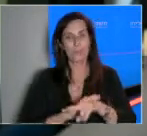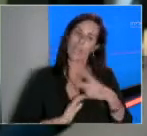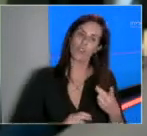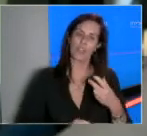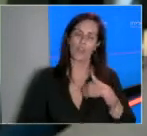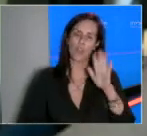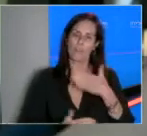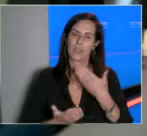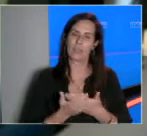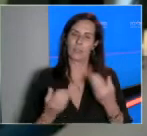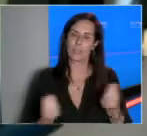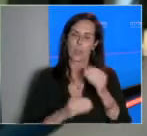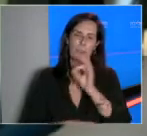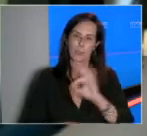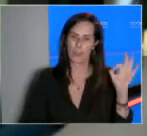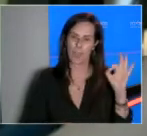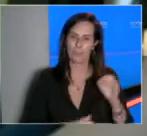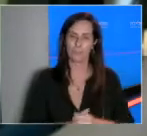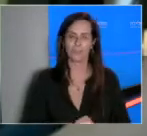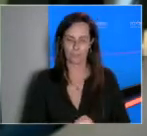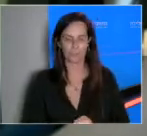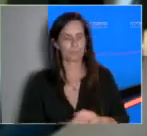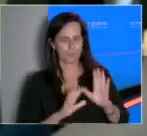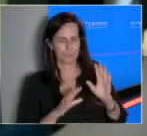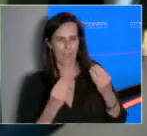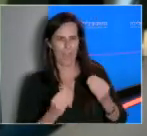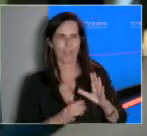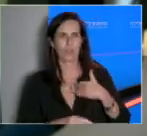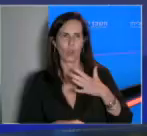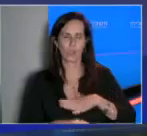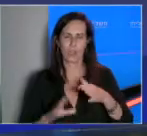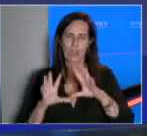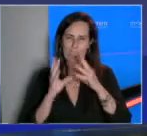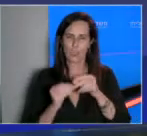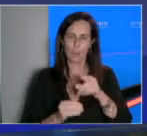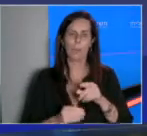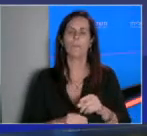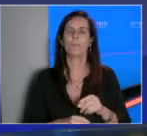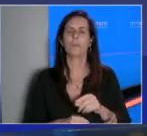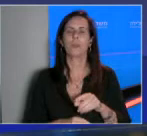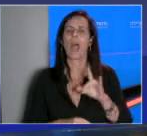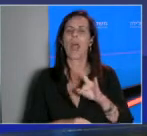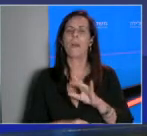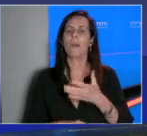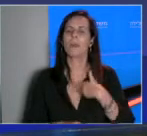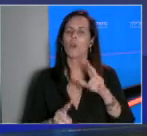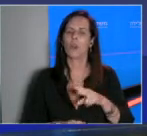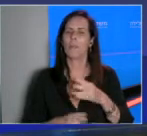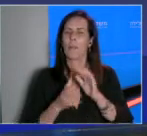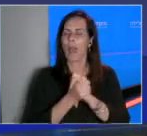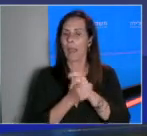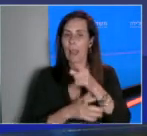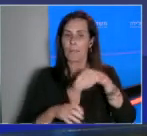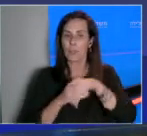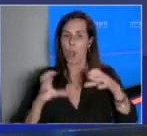שני אנחנו גם מציעות מוצר מצוין. אוקיי, אוריה, חכי שנייה, כי אני רוצה משפט סיכום מחממה קודם. חממה, מה אנחנו יכולים לאחל לכם